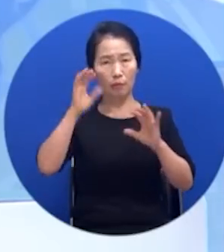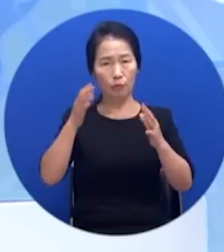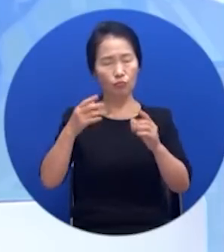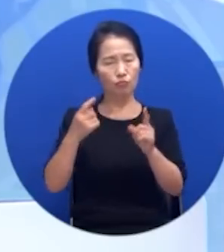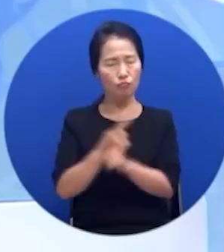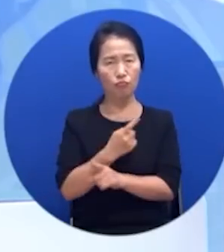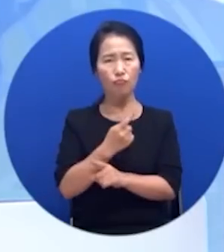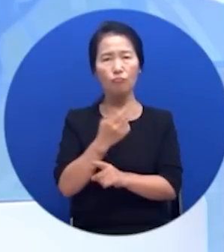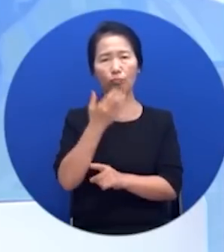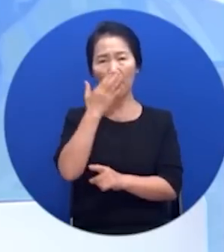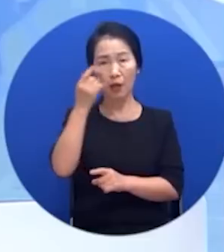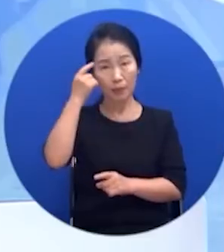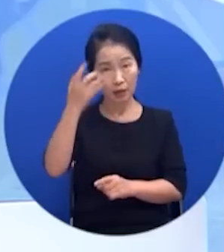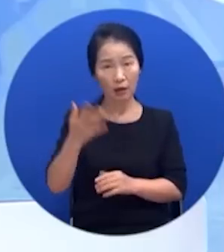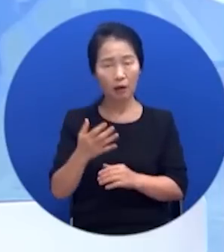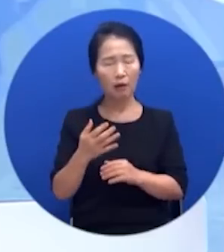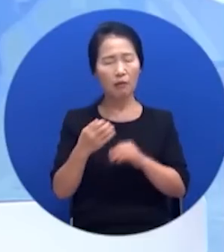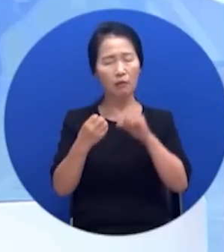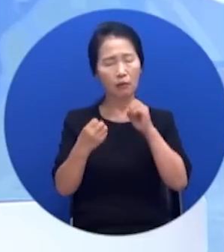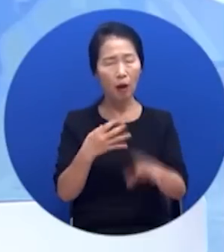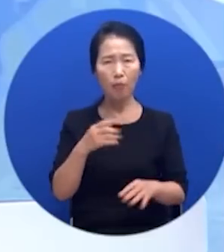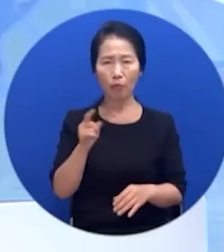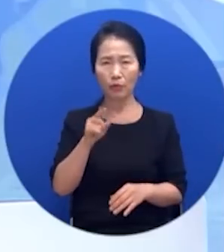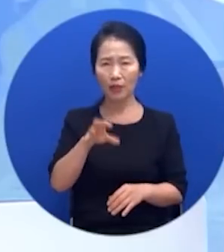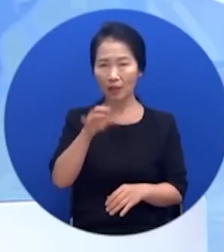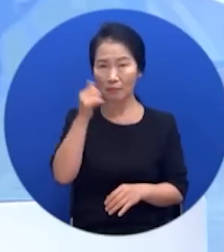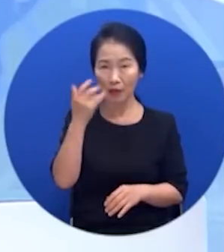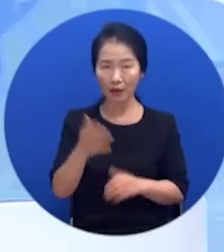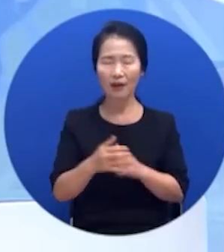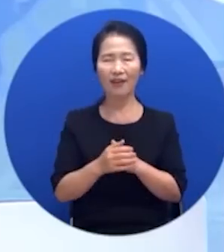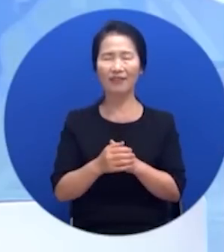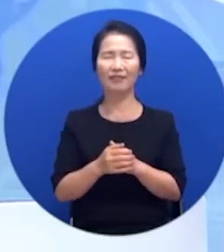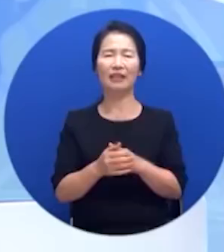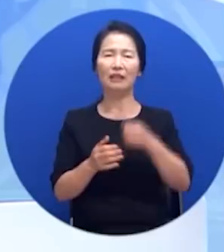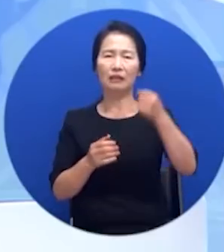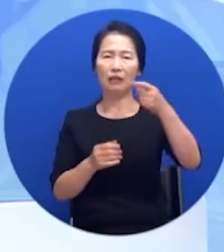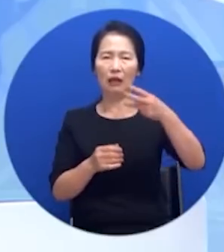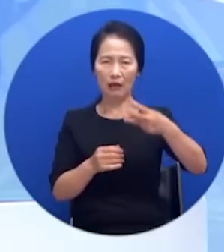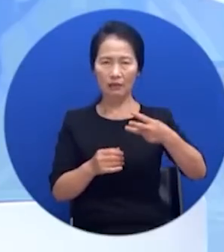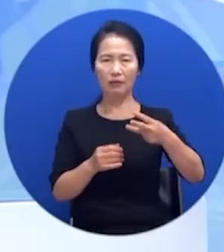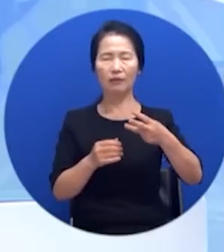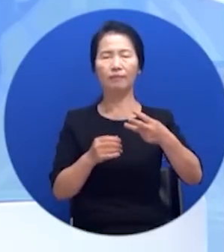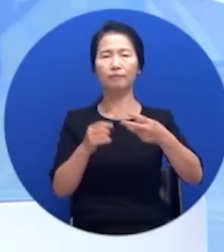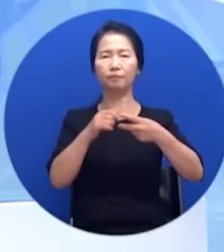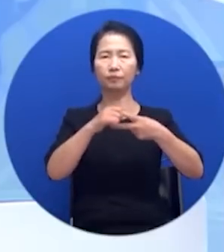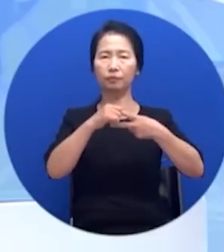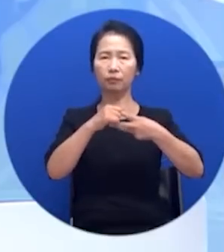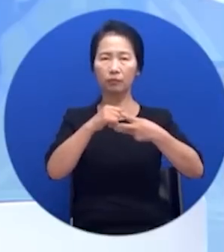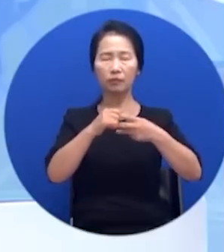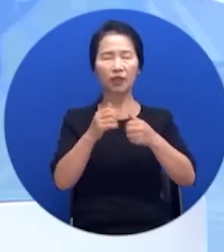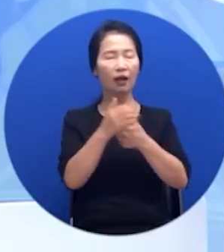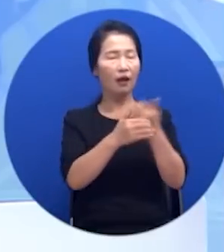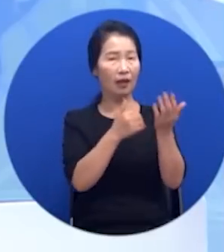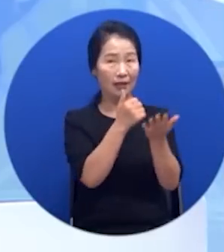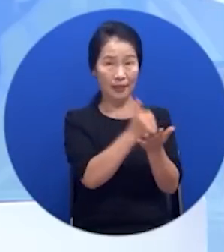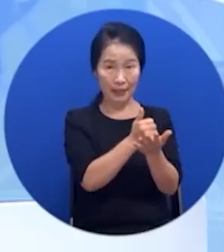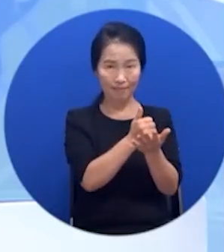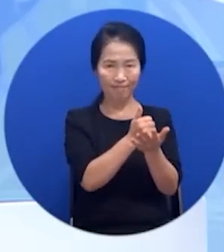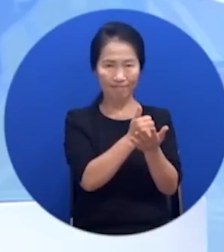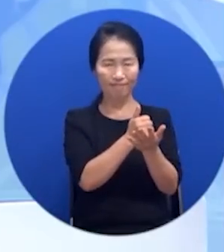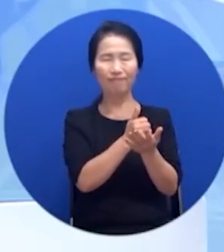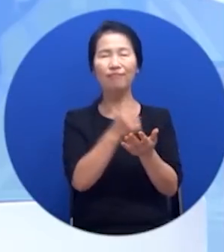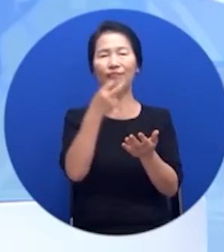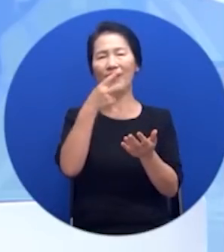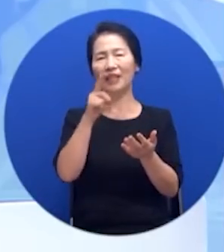있을까? 그 해답이 무엇인가? 오늘 저는 세 가지로 말씀을 드리려고 합니다. 그 첫째는 하나님이